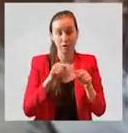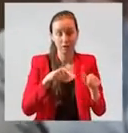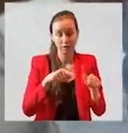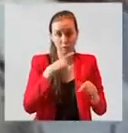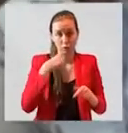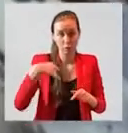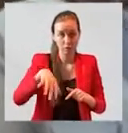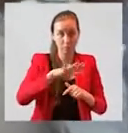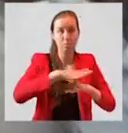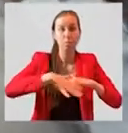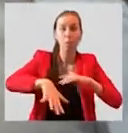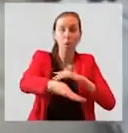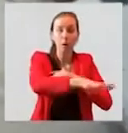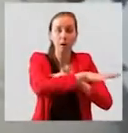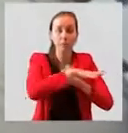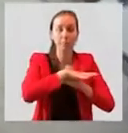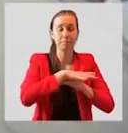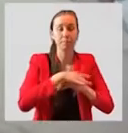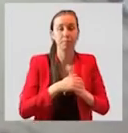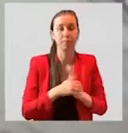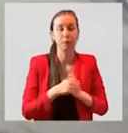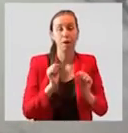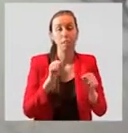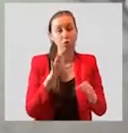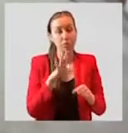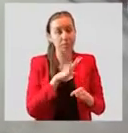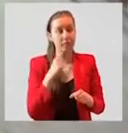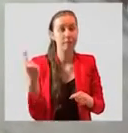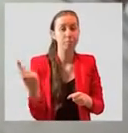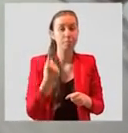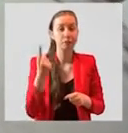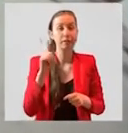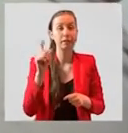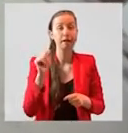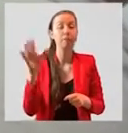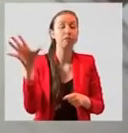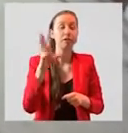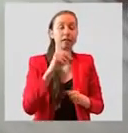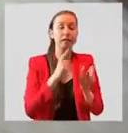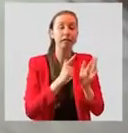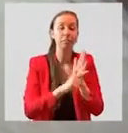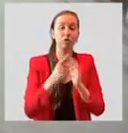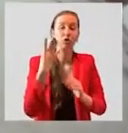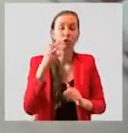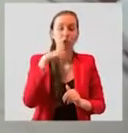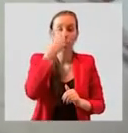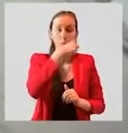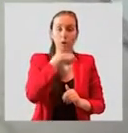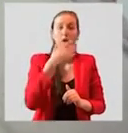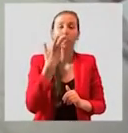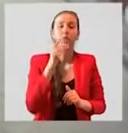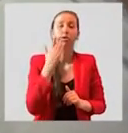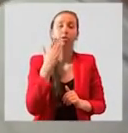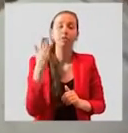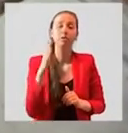что на этом русском поле, может быть, впервые за все 74 года